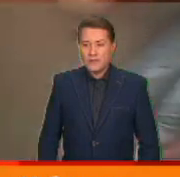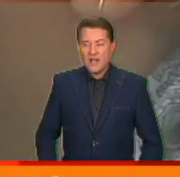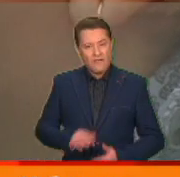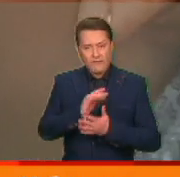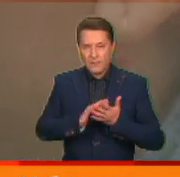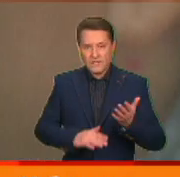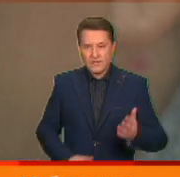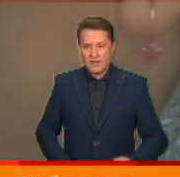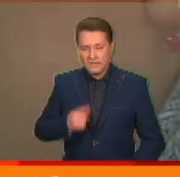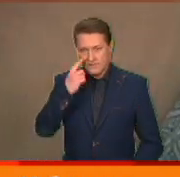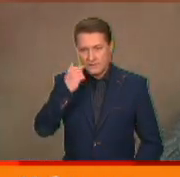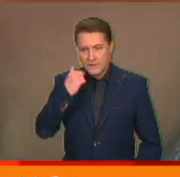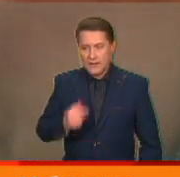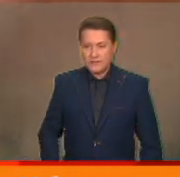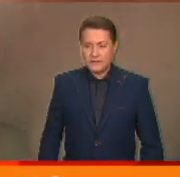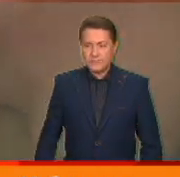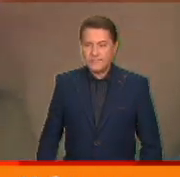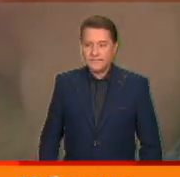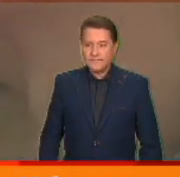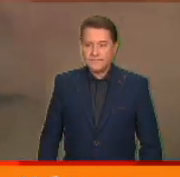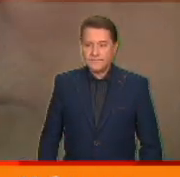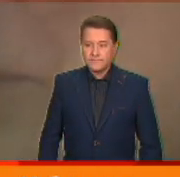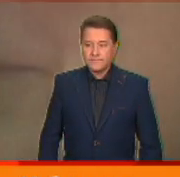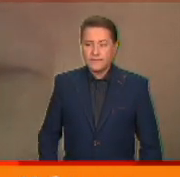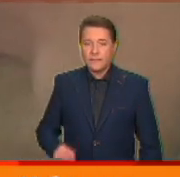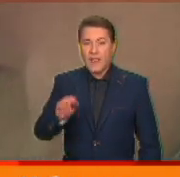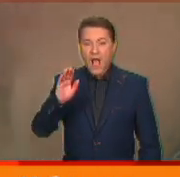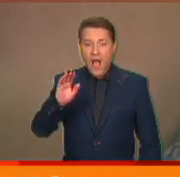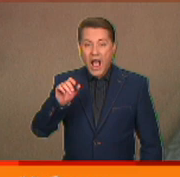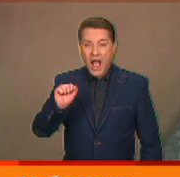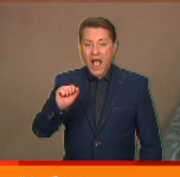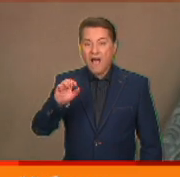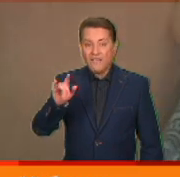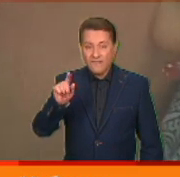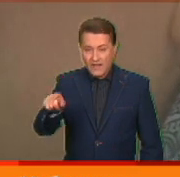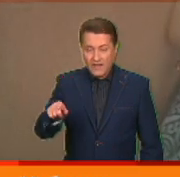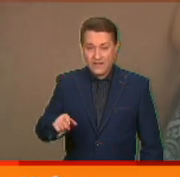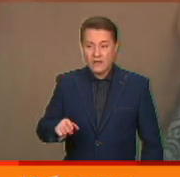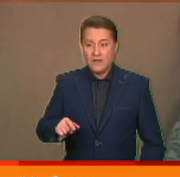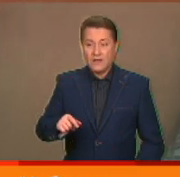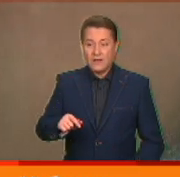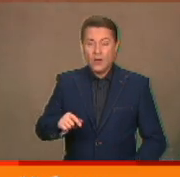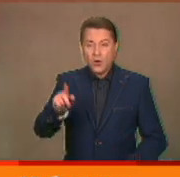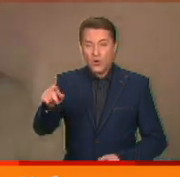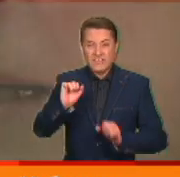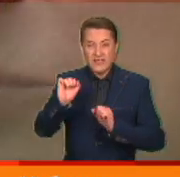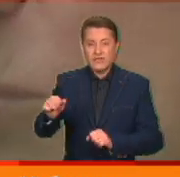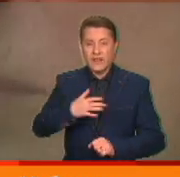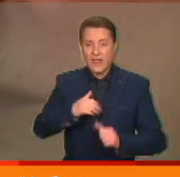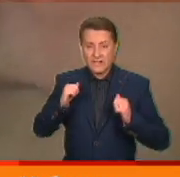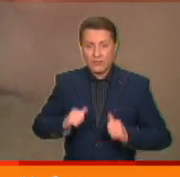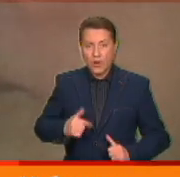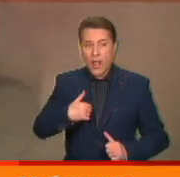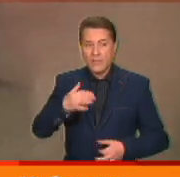вибачте, у болоті. А ви, кажу, маєте тут роботу, він захищає наш спокій, а ви мене,